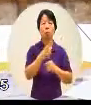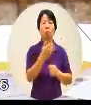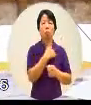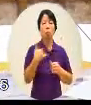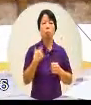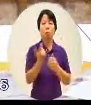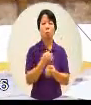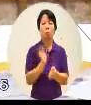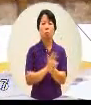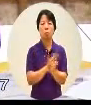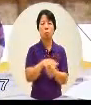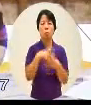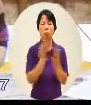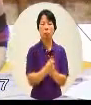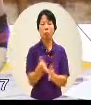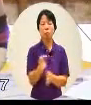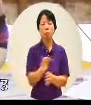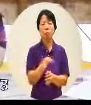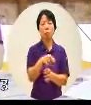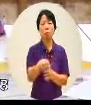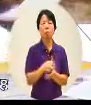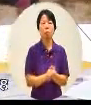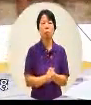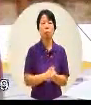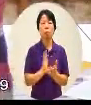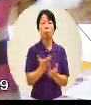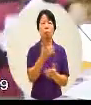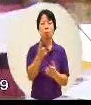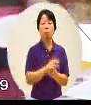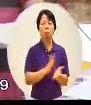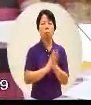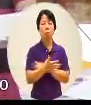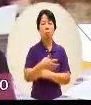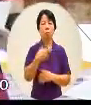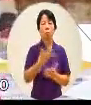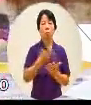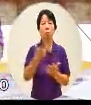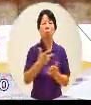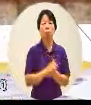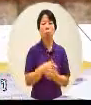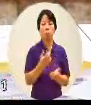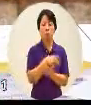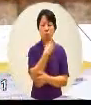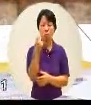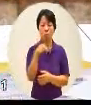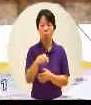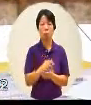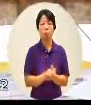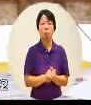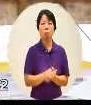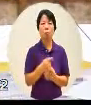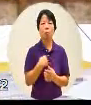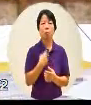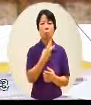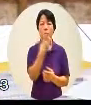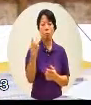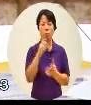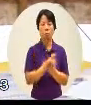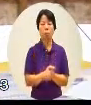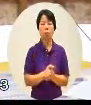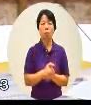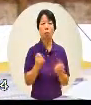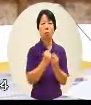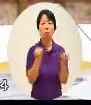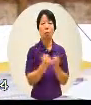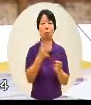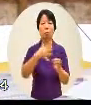啊，好、哦，这些才不用花钱。但是你改摆起来哦，来，我那天发现啊，发现哎，雄女